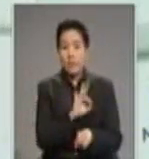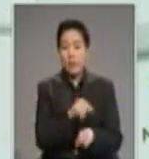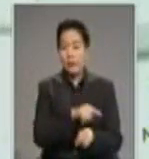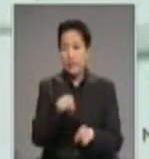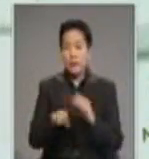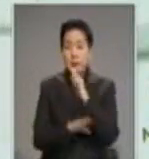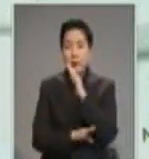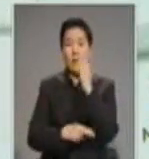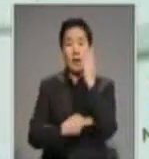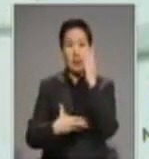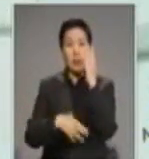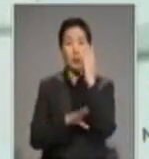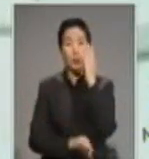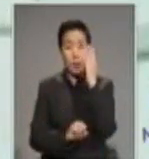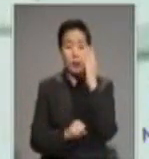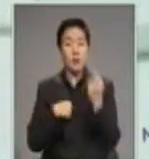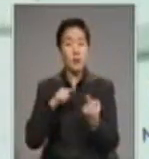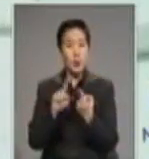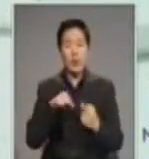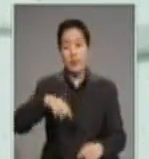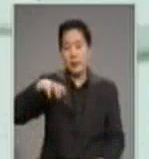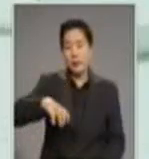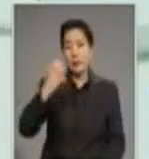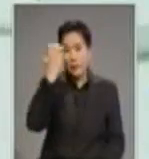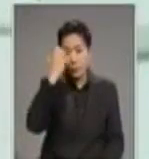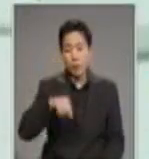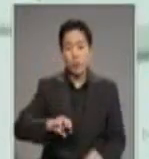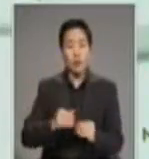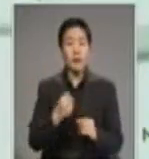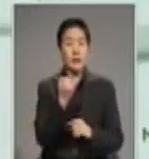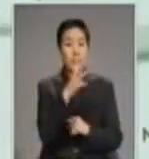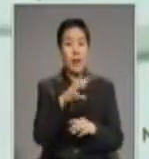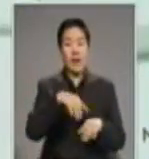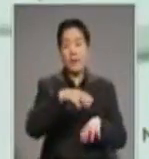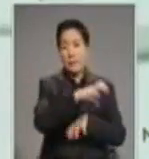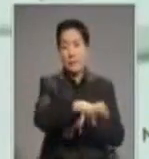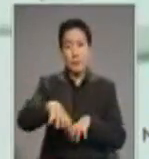พอหาดใญ่จหสงขรวมทั้งที่สถานีวิทยุอสมททั้ง 15แห่งทั่วภาคใต้ครับ